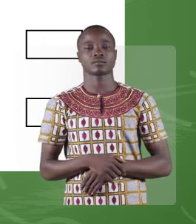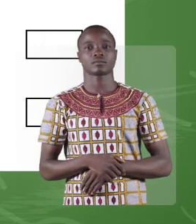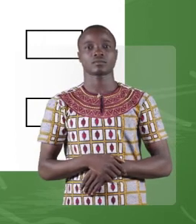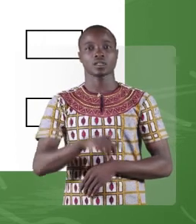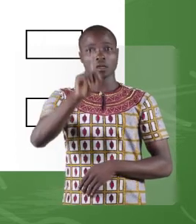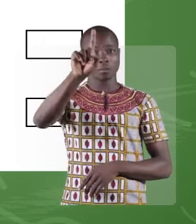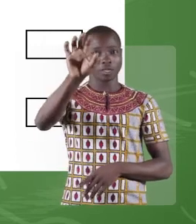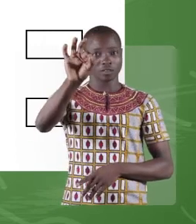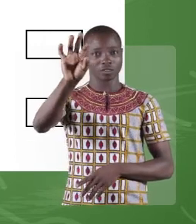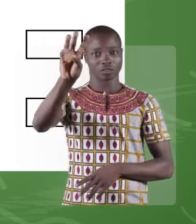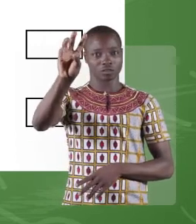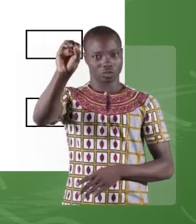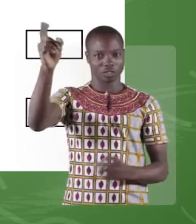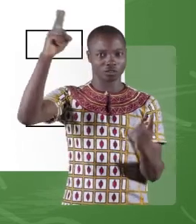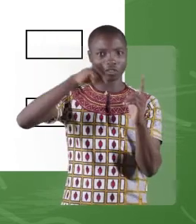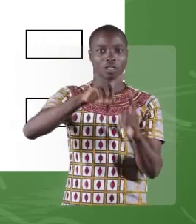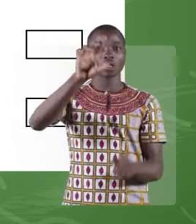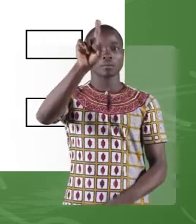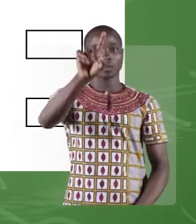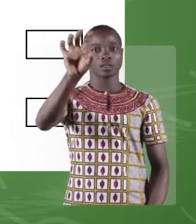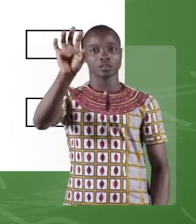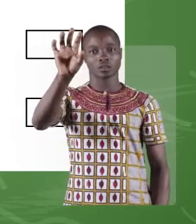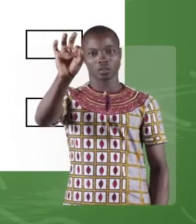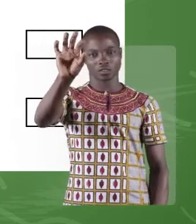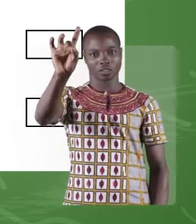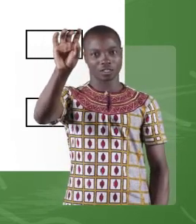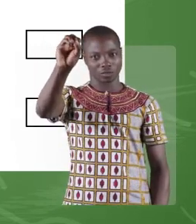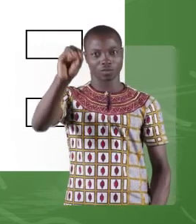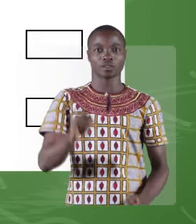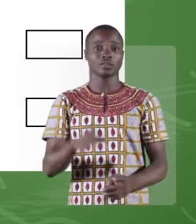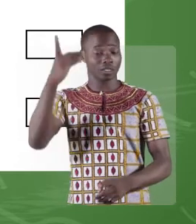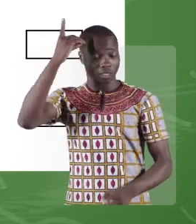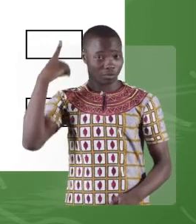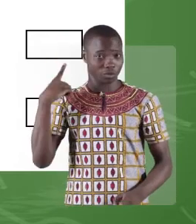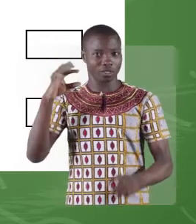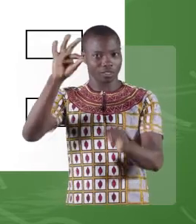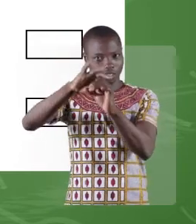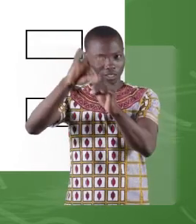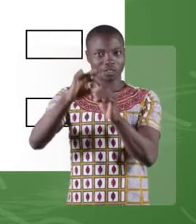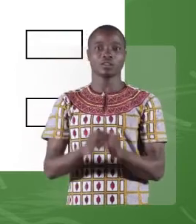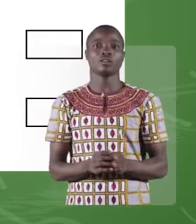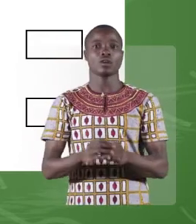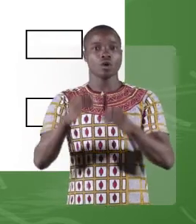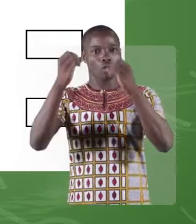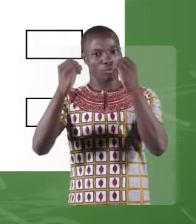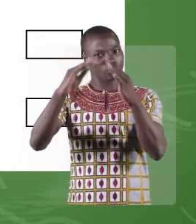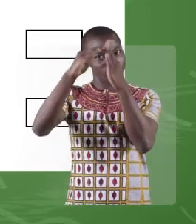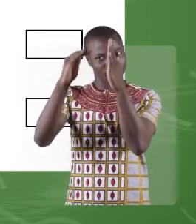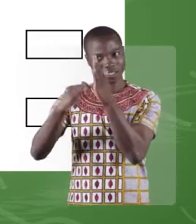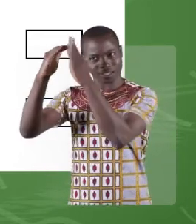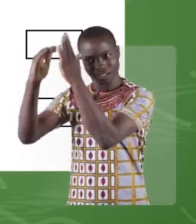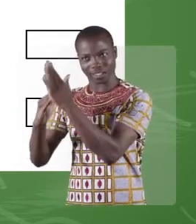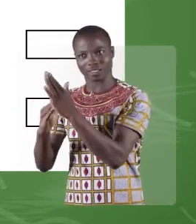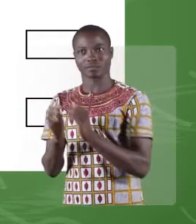De 1960 à 1980, les députés sont élus sur plusieurs